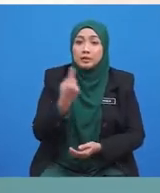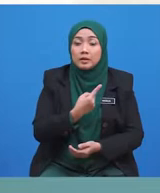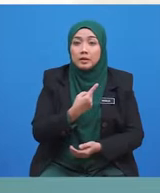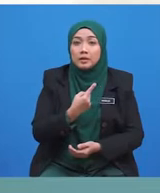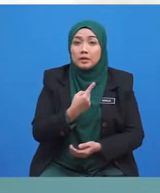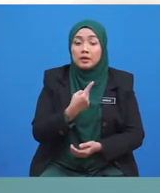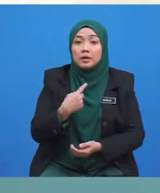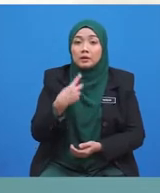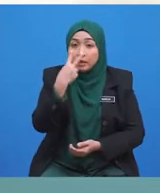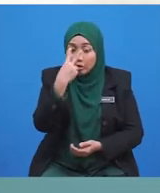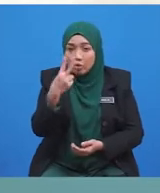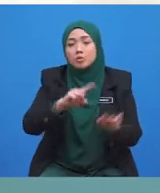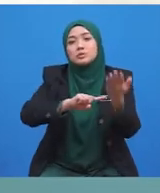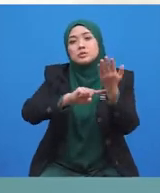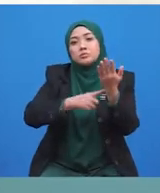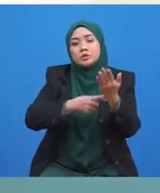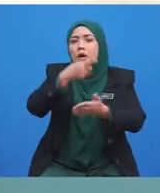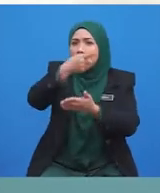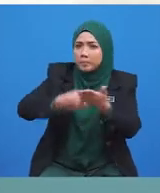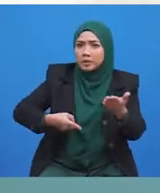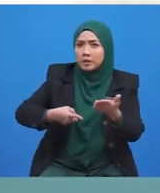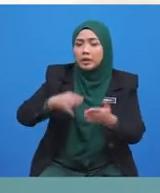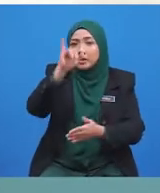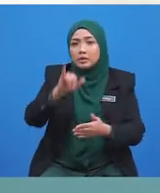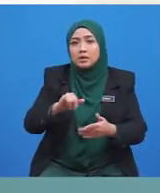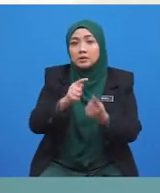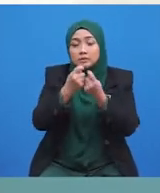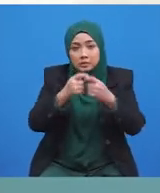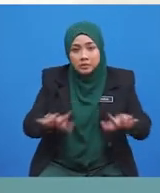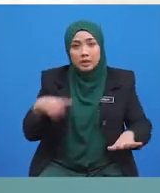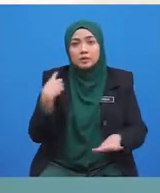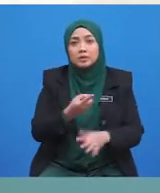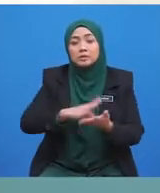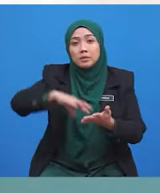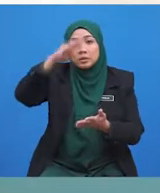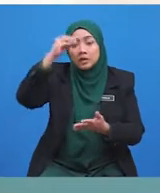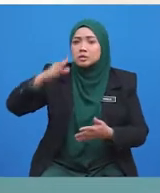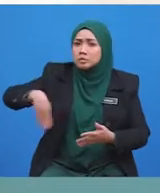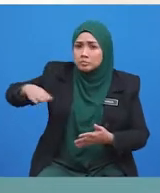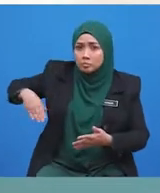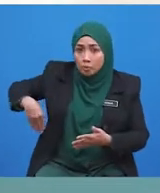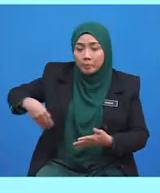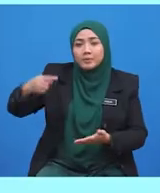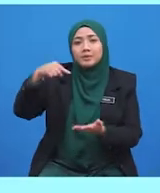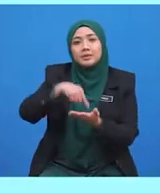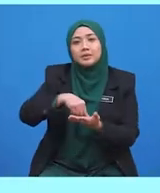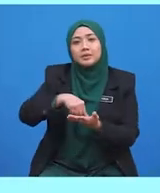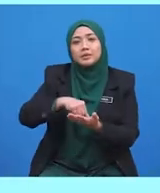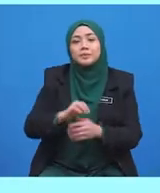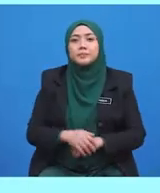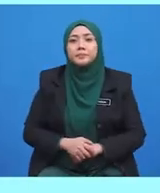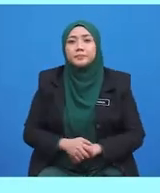marilah kita imbas kembali apakah yang telah kita pelajari sebelum ini.